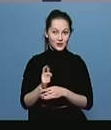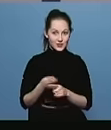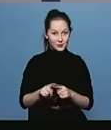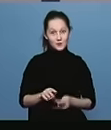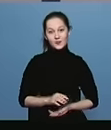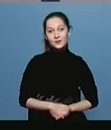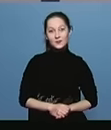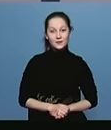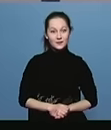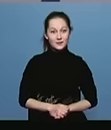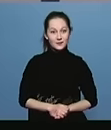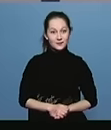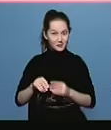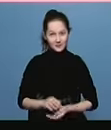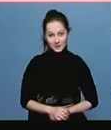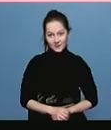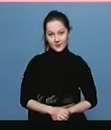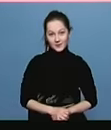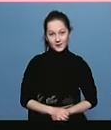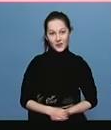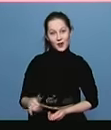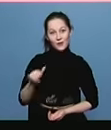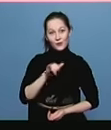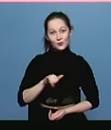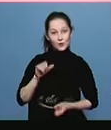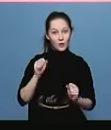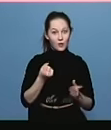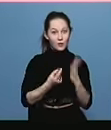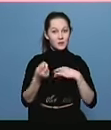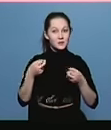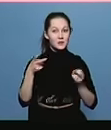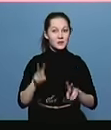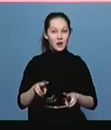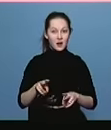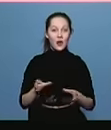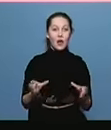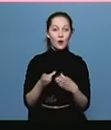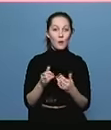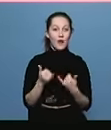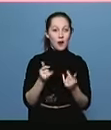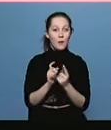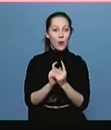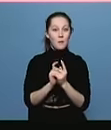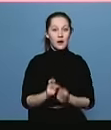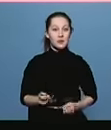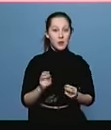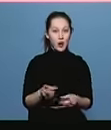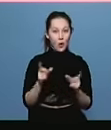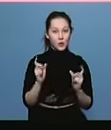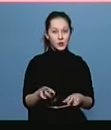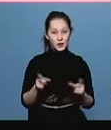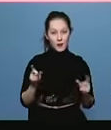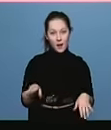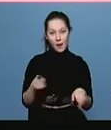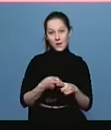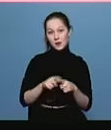Андрей Бусыгин, телеканал «Моя Удмуртия». В Удмуртии могут появиться специальные оперативные группы для борьбы с браконьерами. Об этом рассказал глава